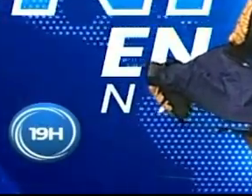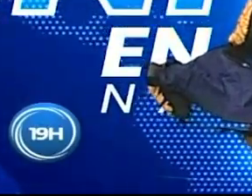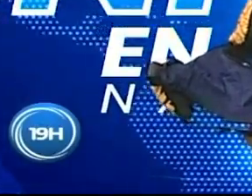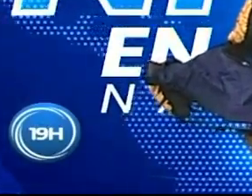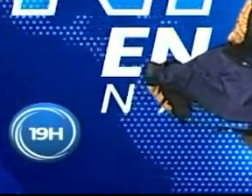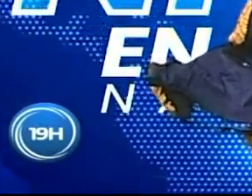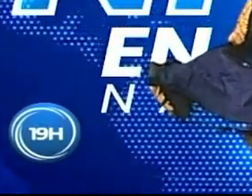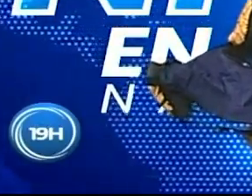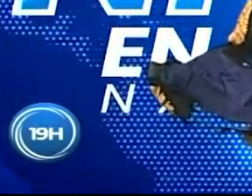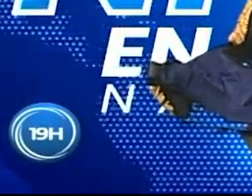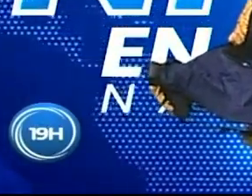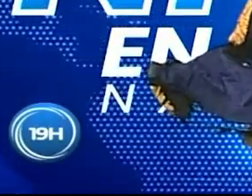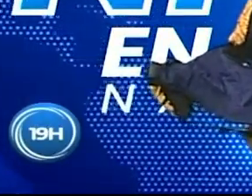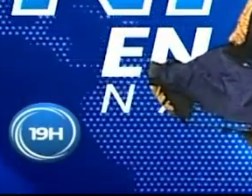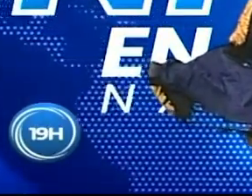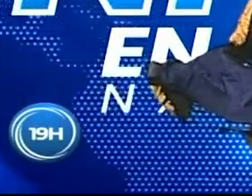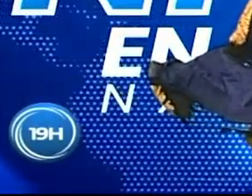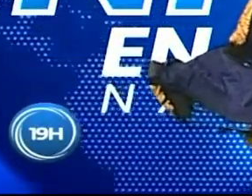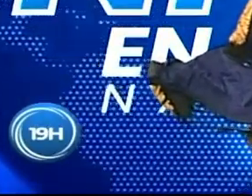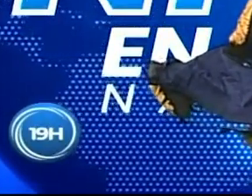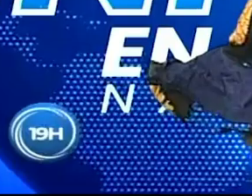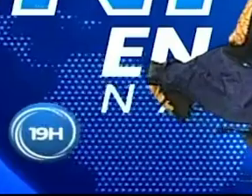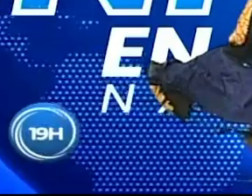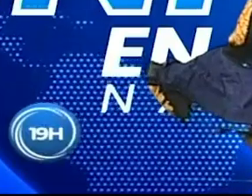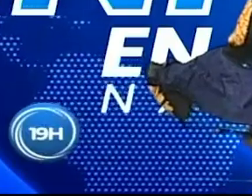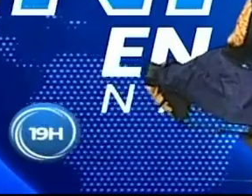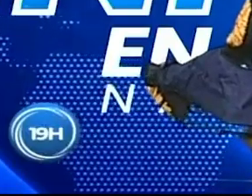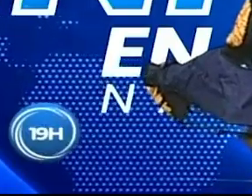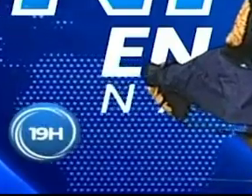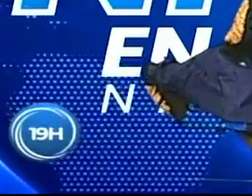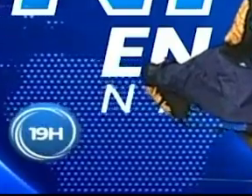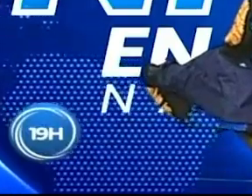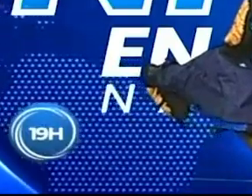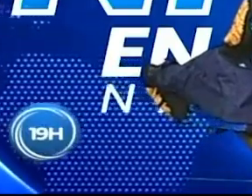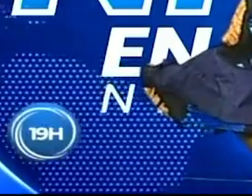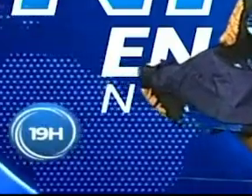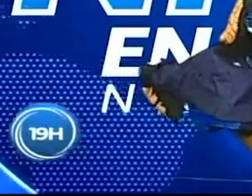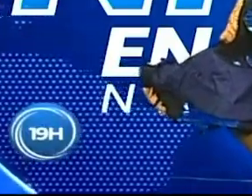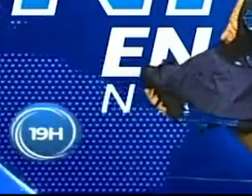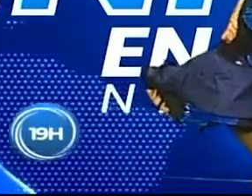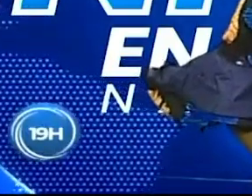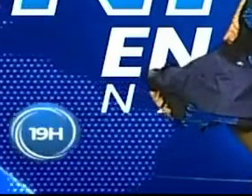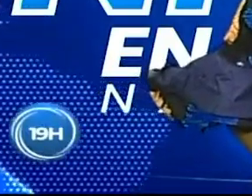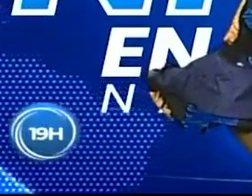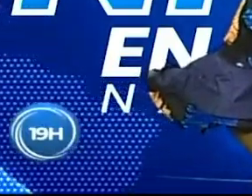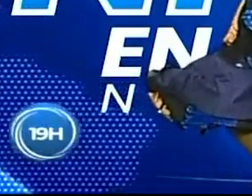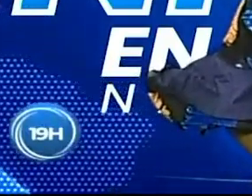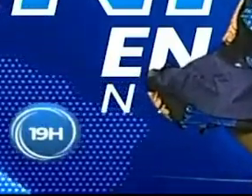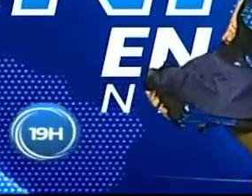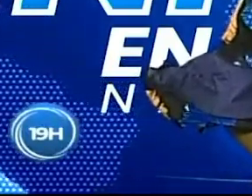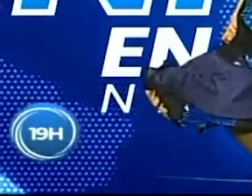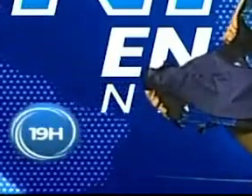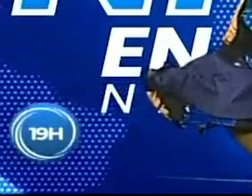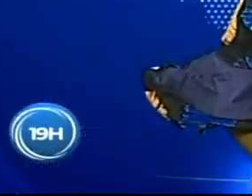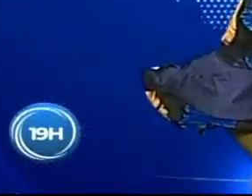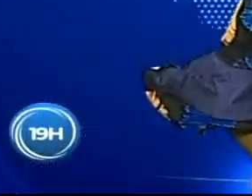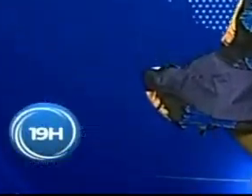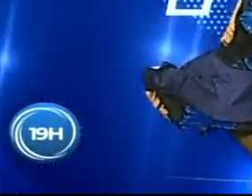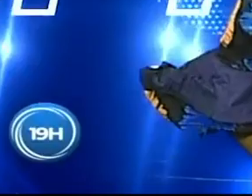professeurs d'université de la province du Haut-Katanga et aux étudiants. D'autres sujets d'actualité de